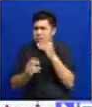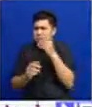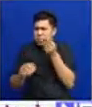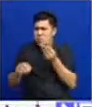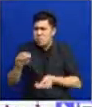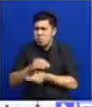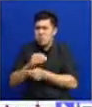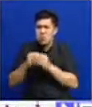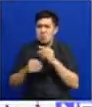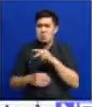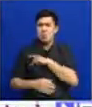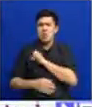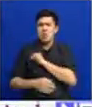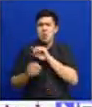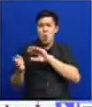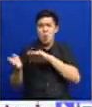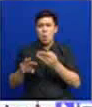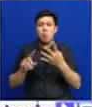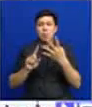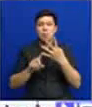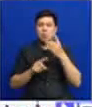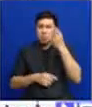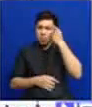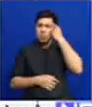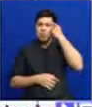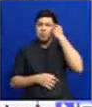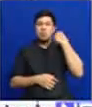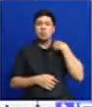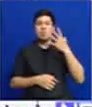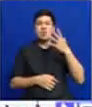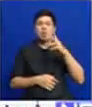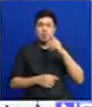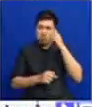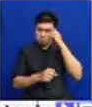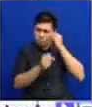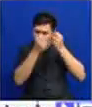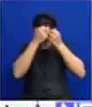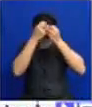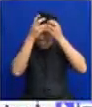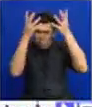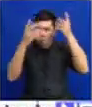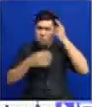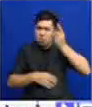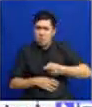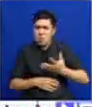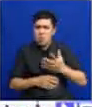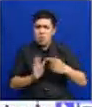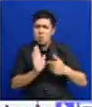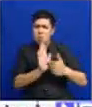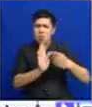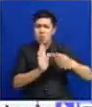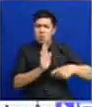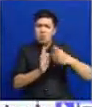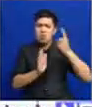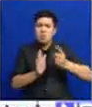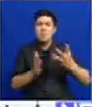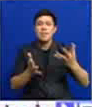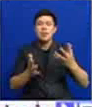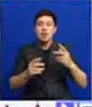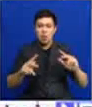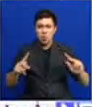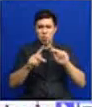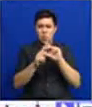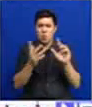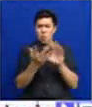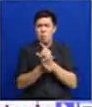าสนาและด้านจิตสำนึกที่บางส่วนมีการสร้างจินตนาการมากกว่าข้อเท็จจริงทั้งนี้ขอให้กระทรวงวัฒน